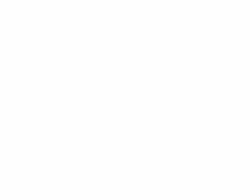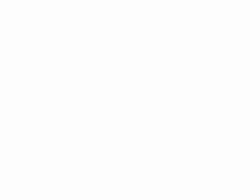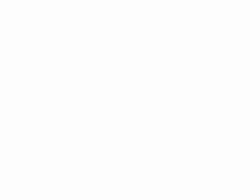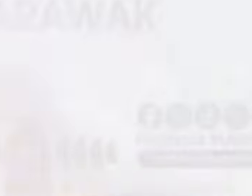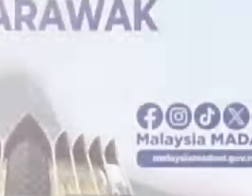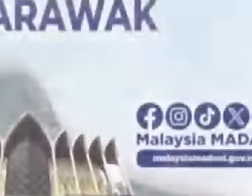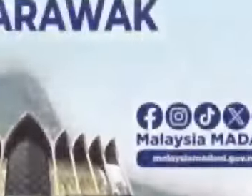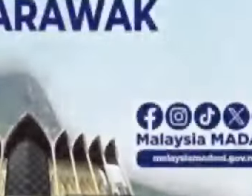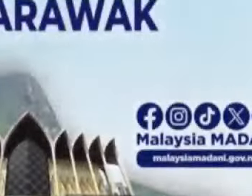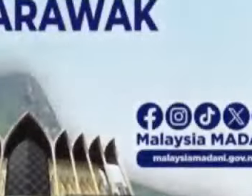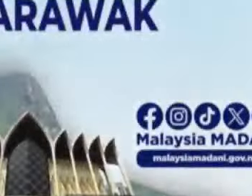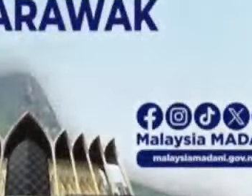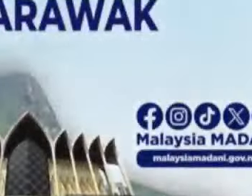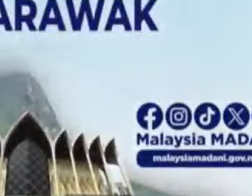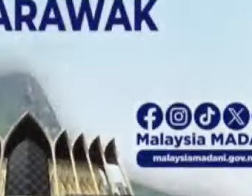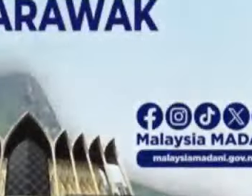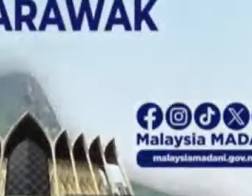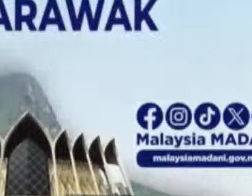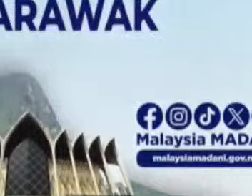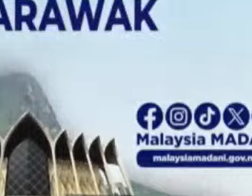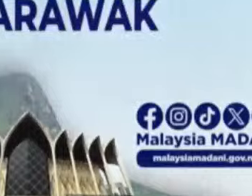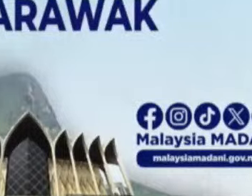Madani.